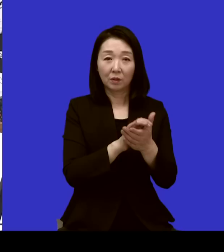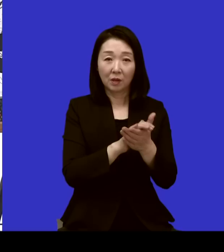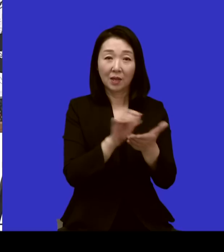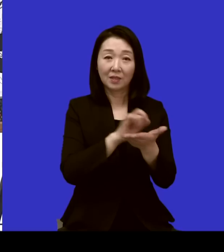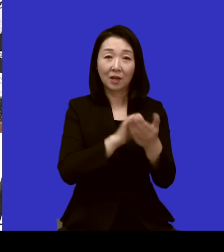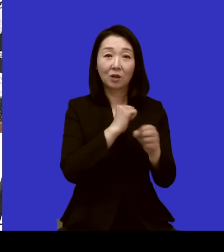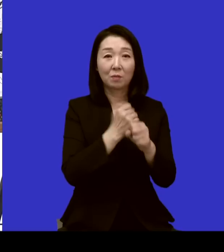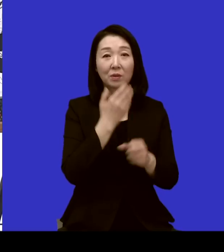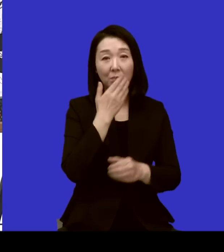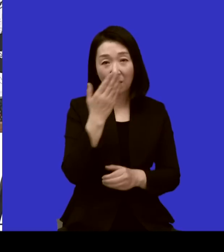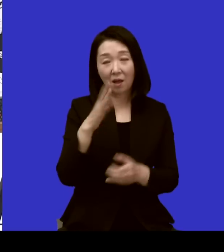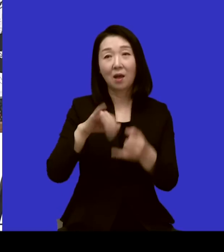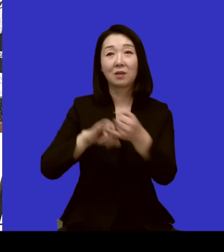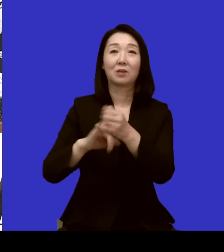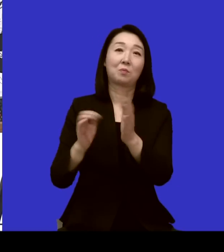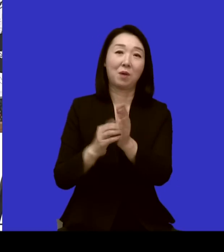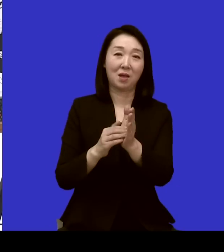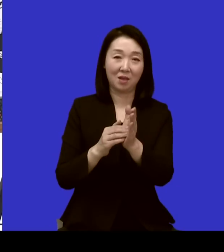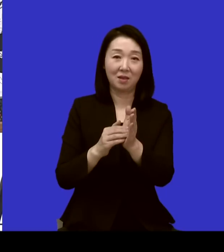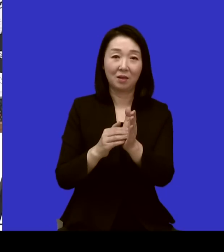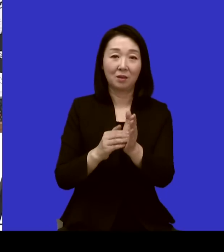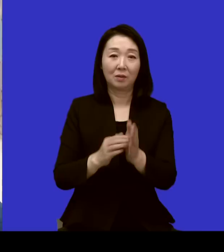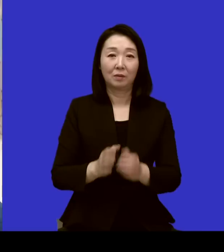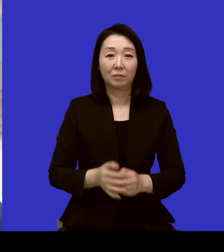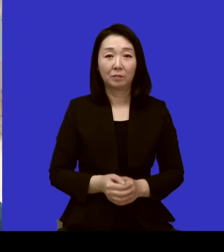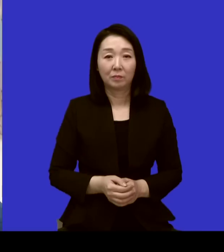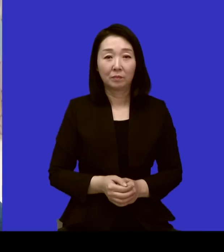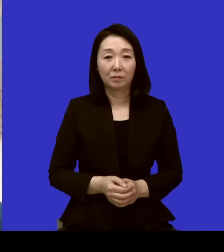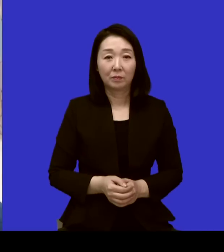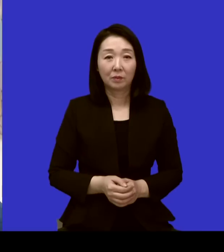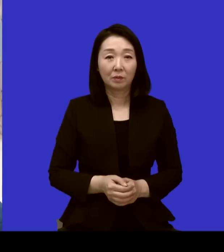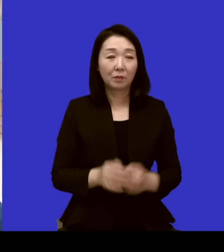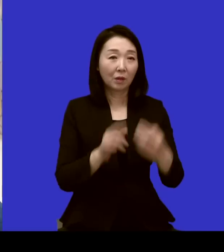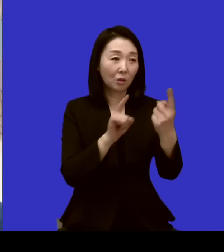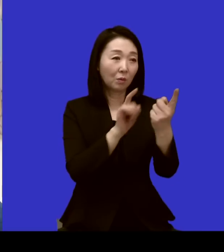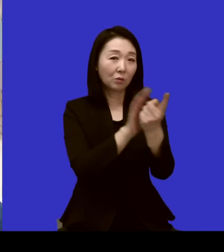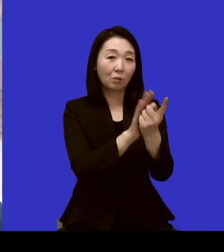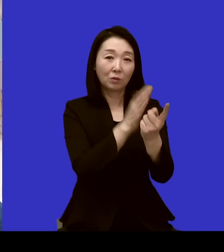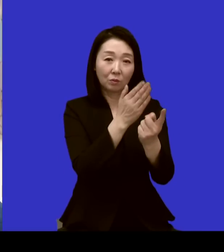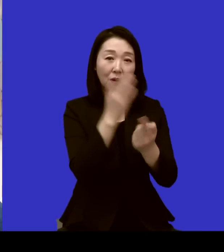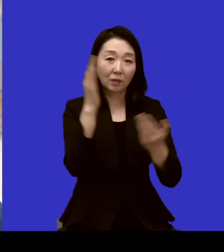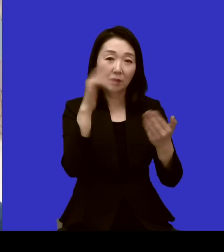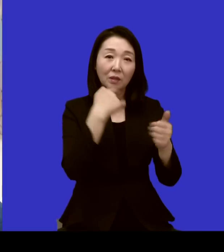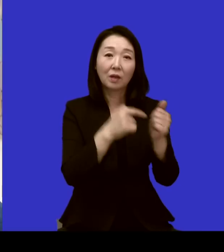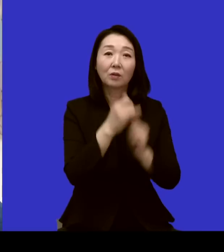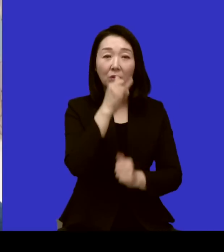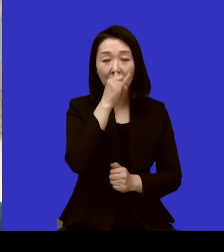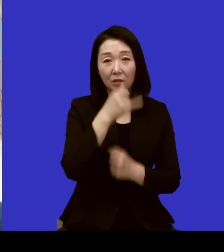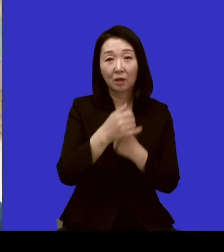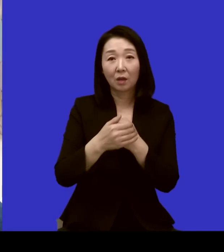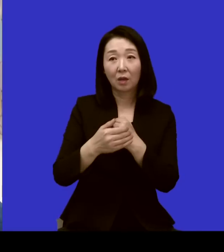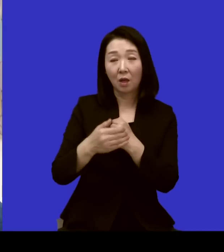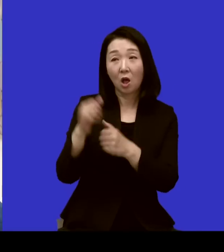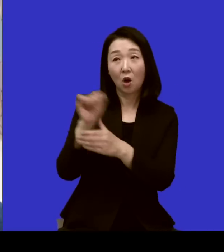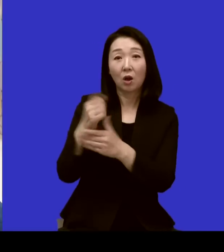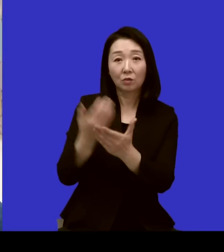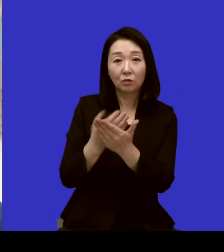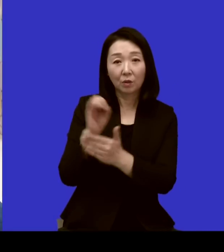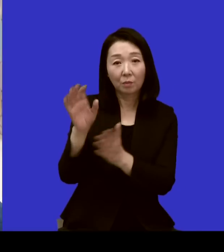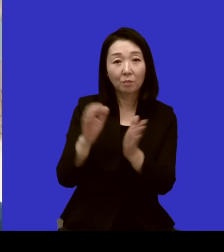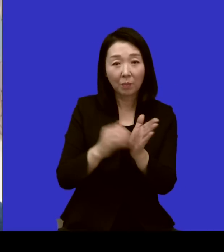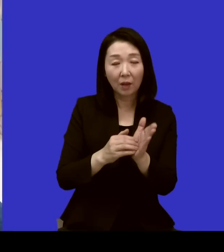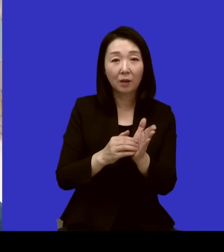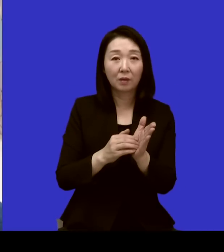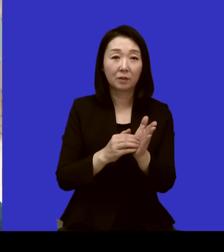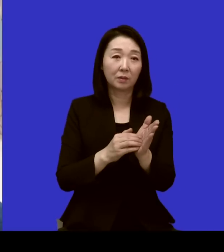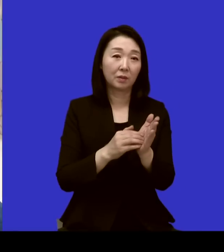있습니다. 그렇게 약간 허세를 부려서 제가 그러면은 멘토와 멘티로 학생들을 가르칠 수 있게 해주세요라고 얘기를 하면서 그렇게